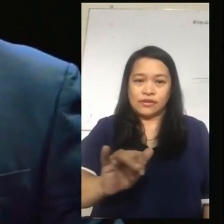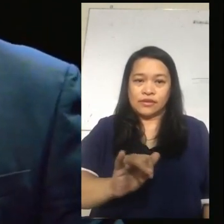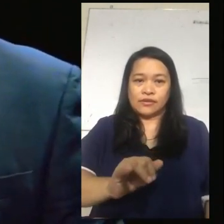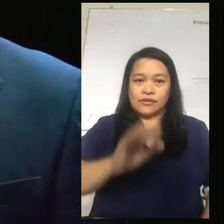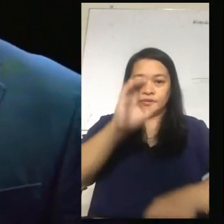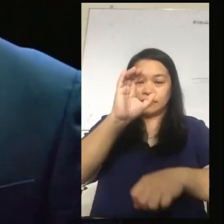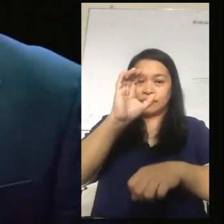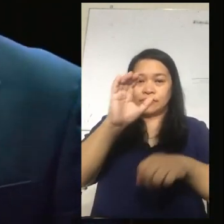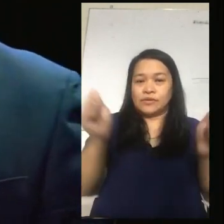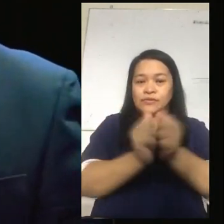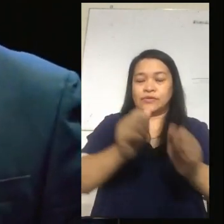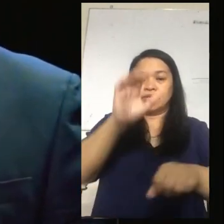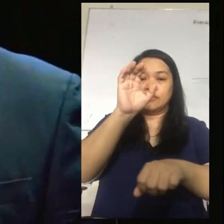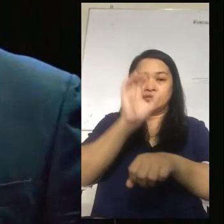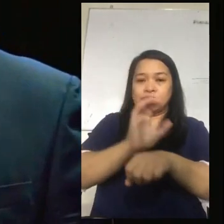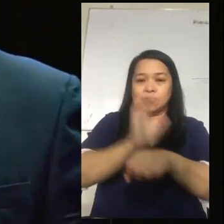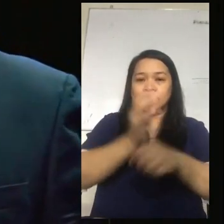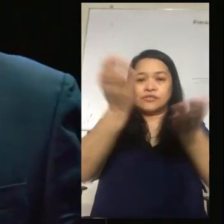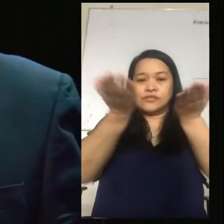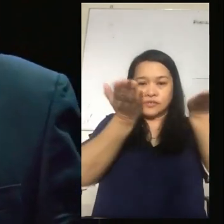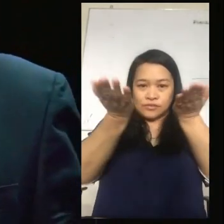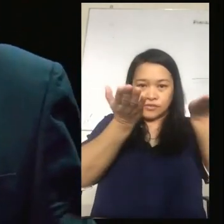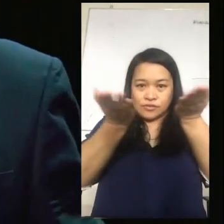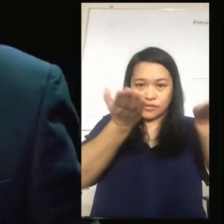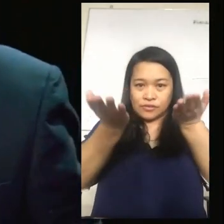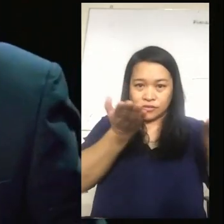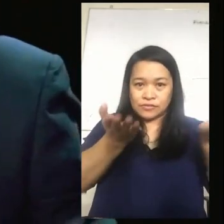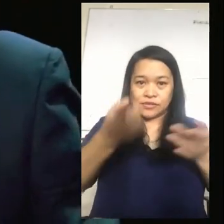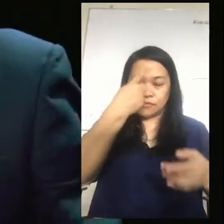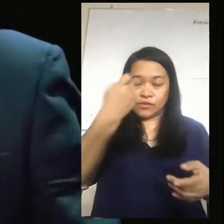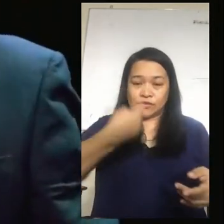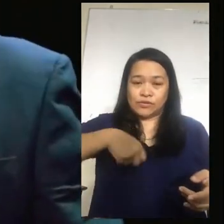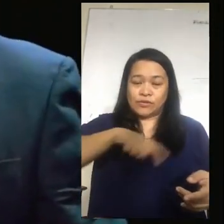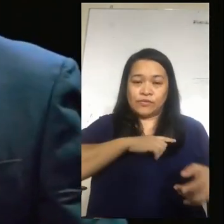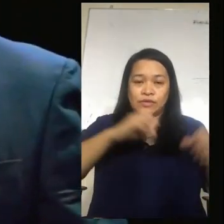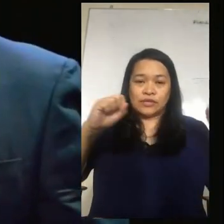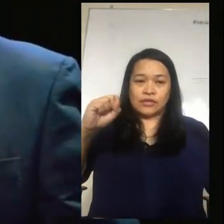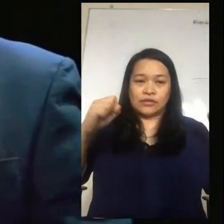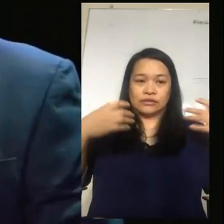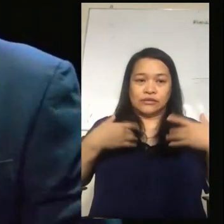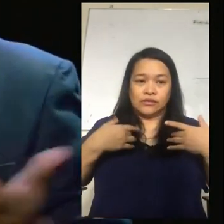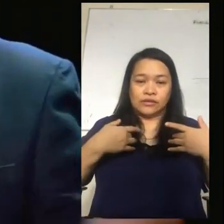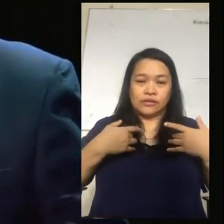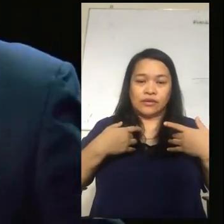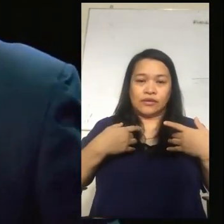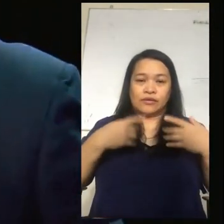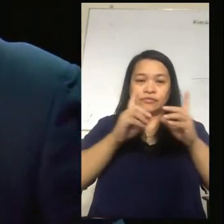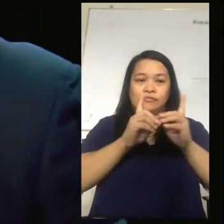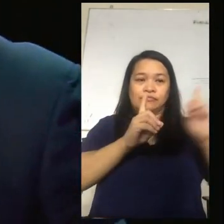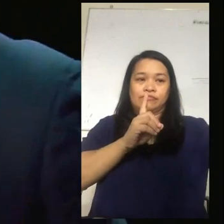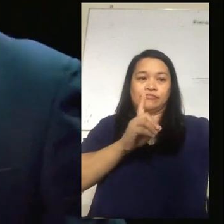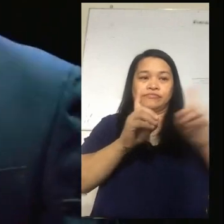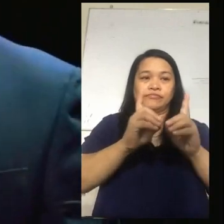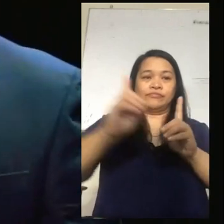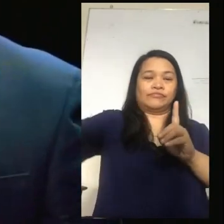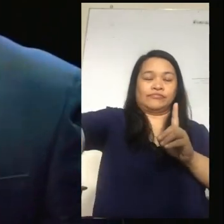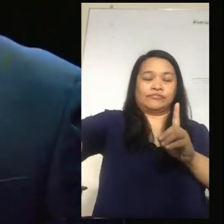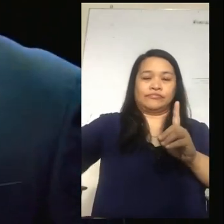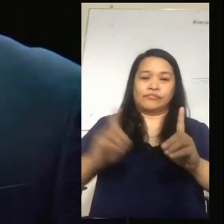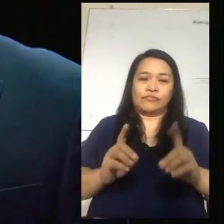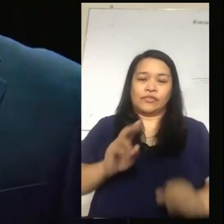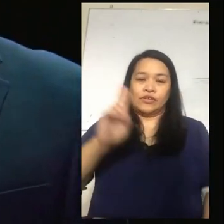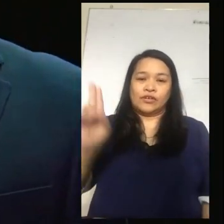ng church services dahil pwede naman po tayo magkaroon ng distancing. Meron naman po tayo mga hand sanitizers.